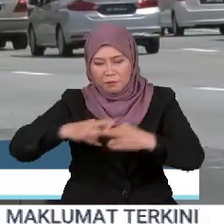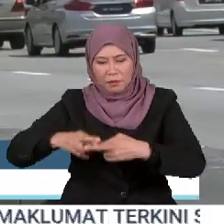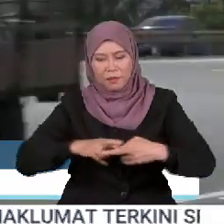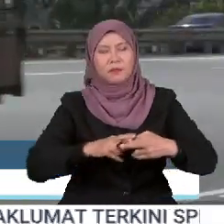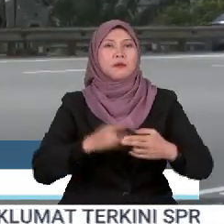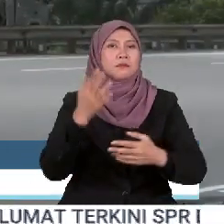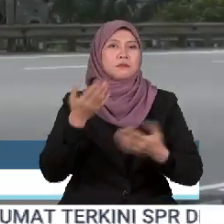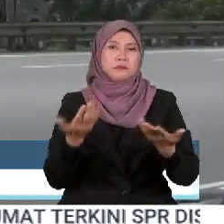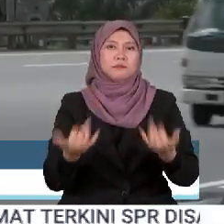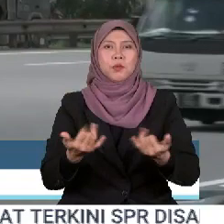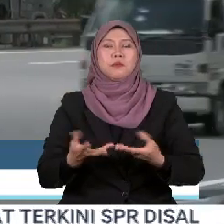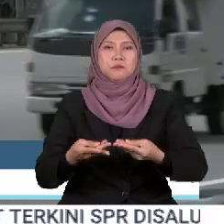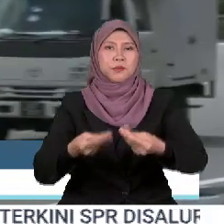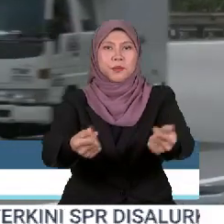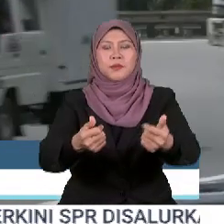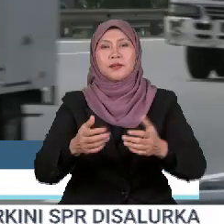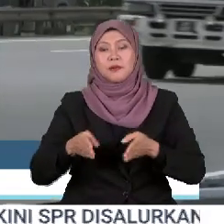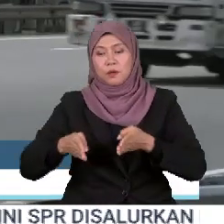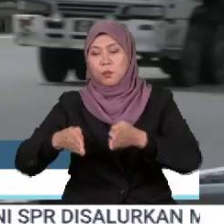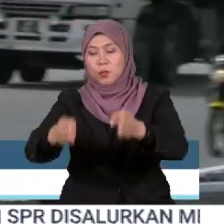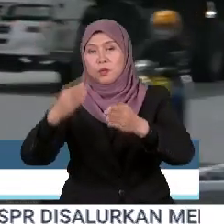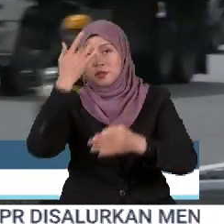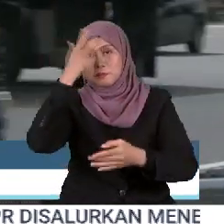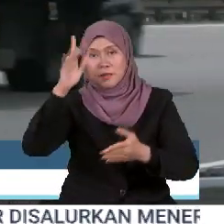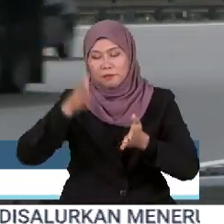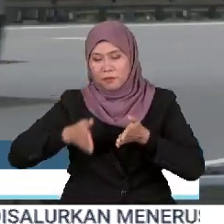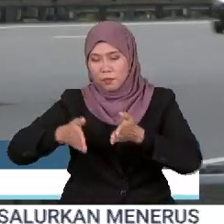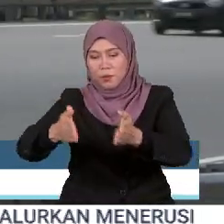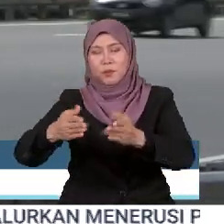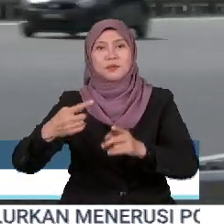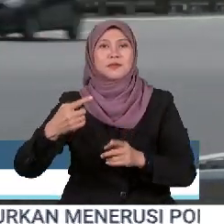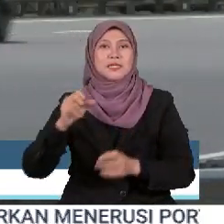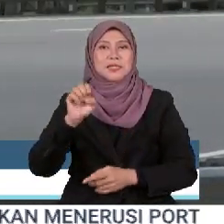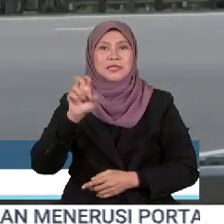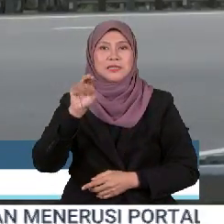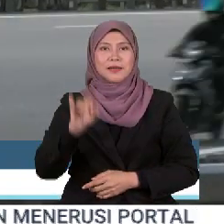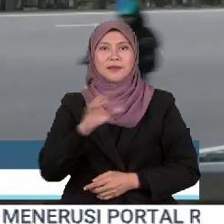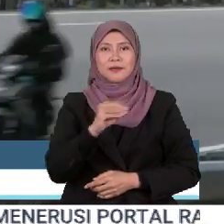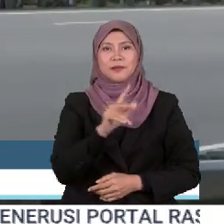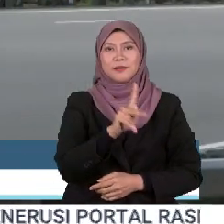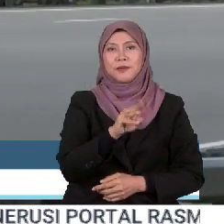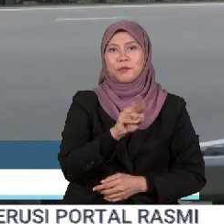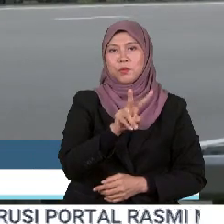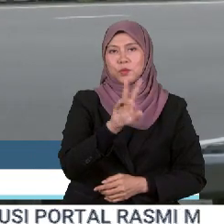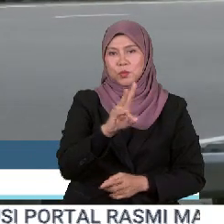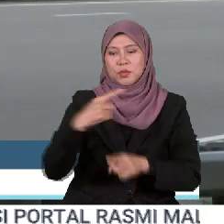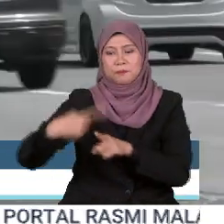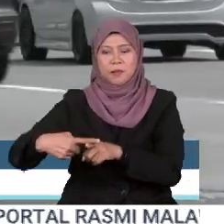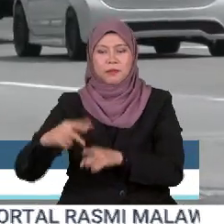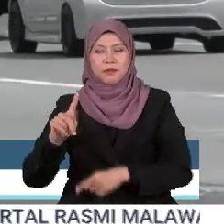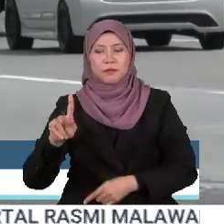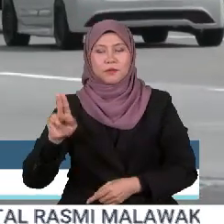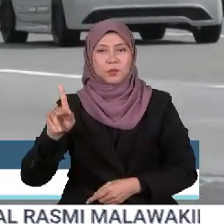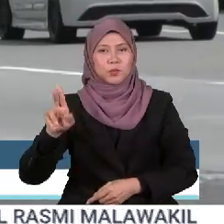bagi melancarkan trafik lorong pintar turut diaktifkan di k 19 persimpangan senai Utara hingga k 27 persimpangan